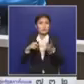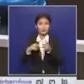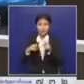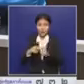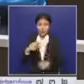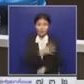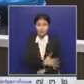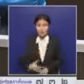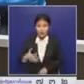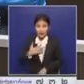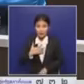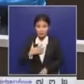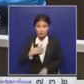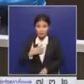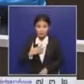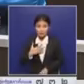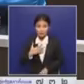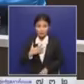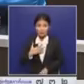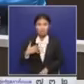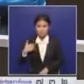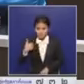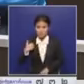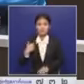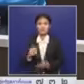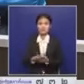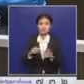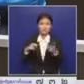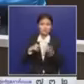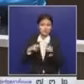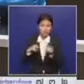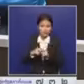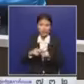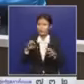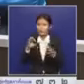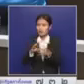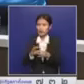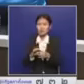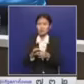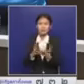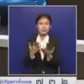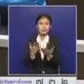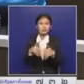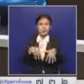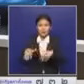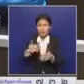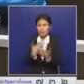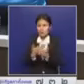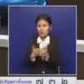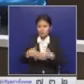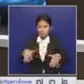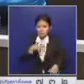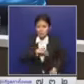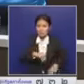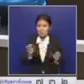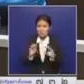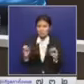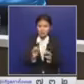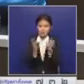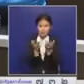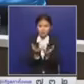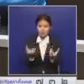ตรงไหนปัญหาเรื่องปากท้องและปัญหาสินค้าเกษตรตอนนี้อยู่ตรงไหนผม